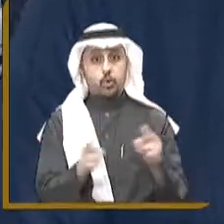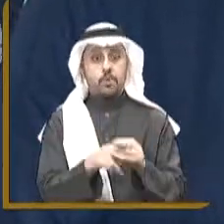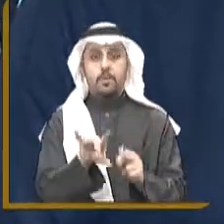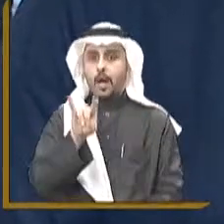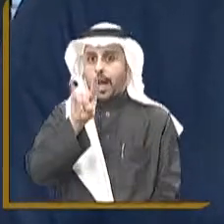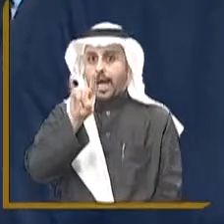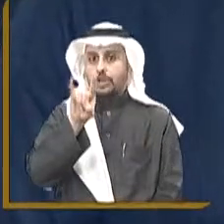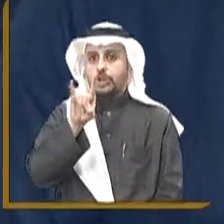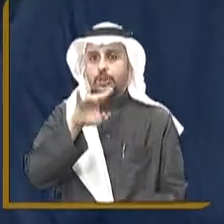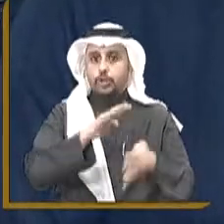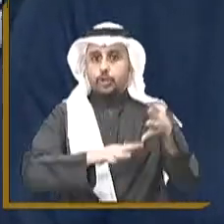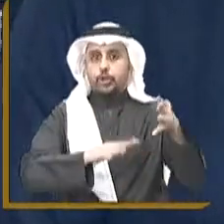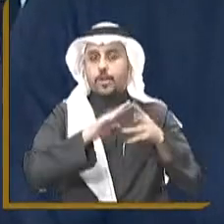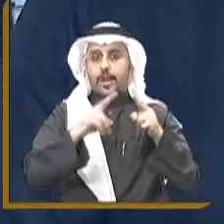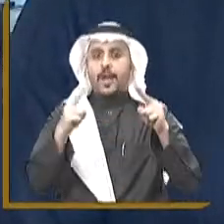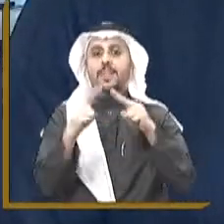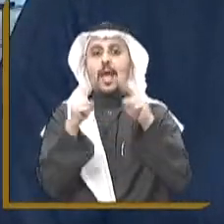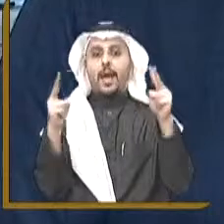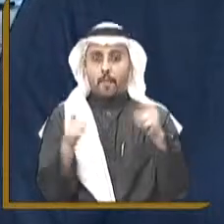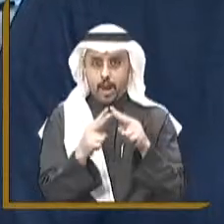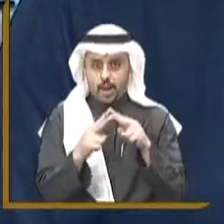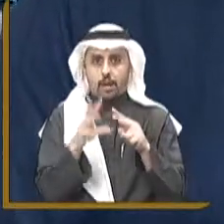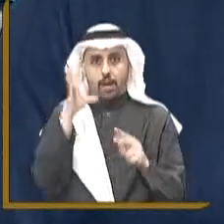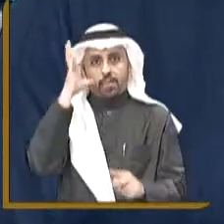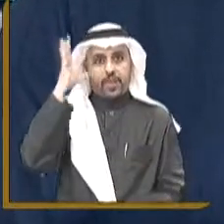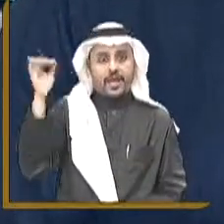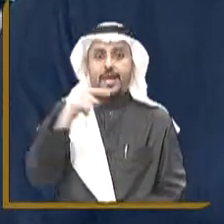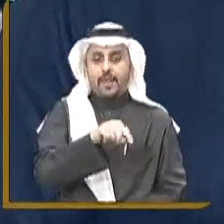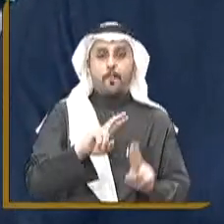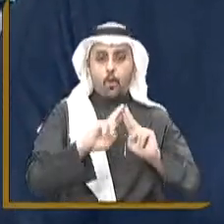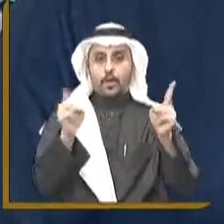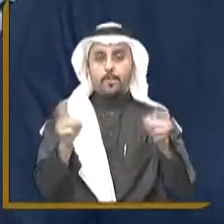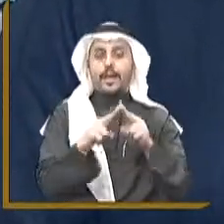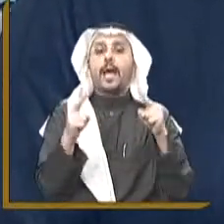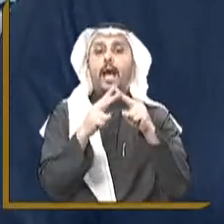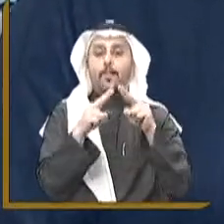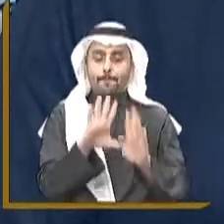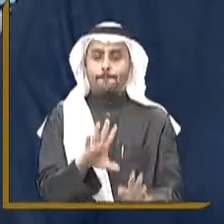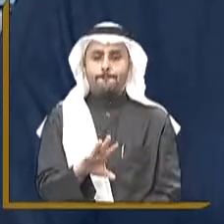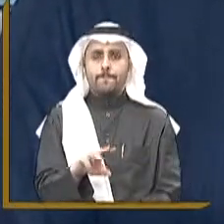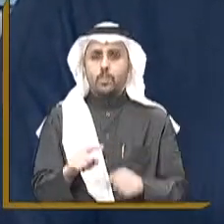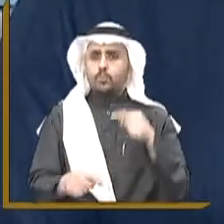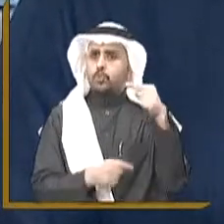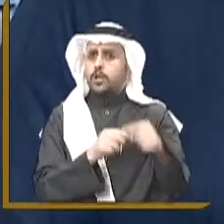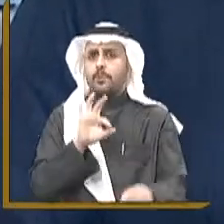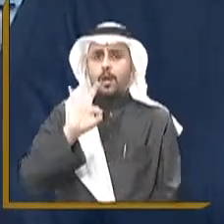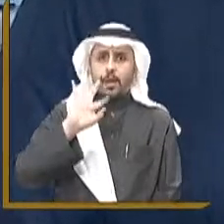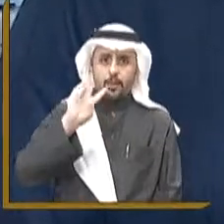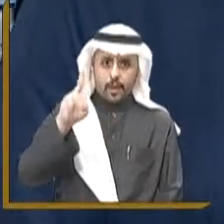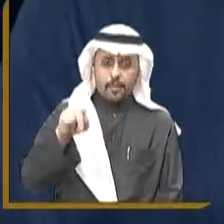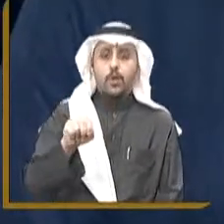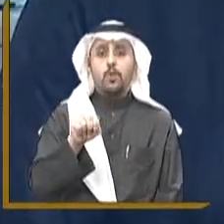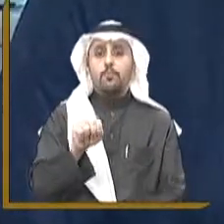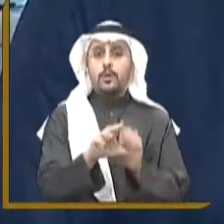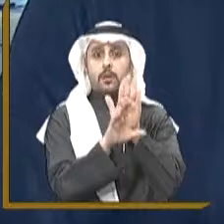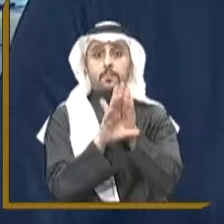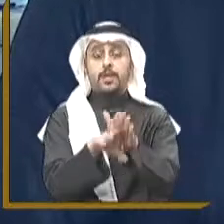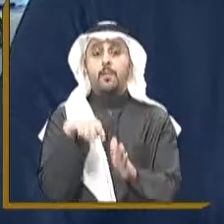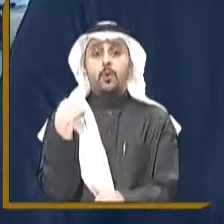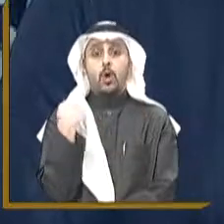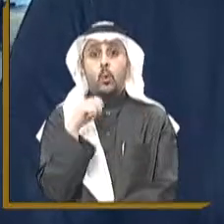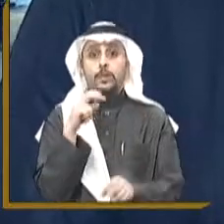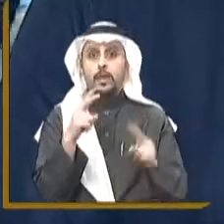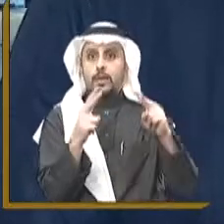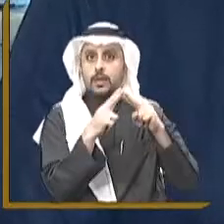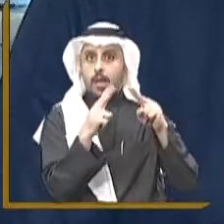العاشر للشبكات الكهربائية الذكية والذي يستمر لمدة 3 أيام برعاية وزارة